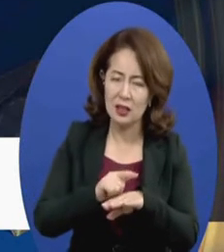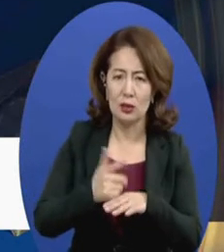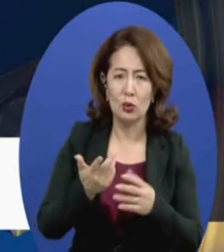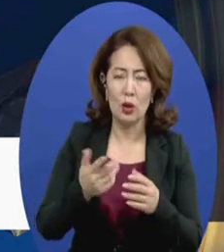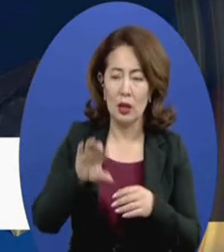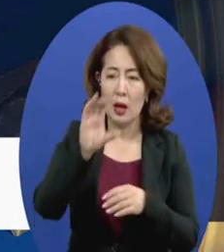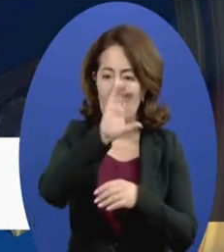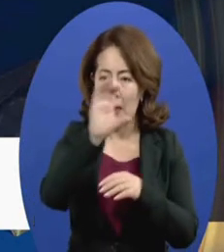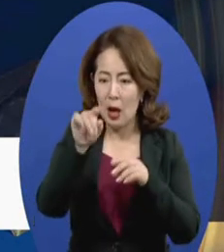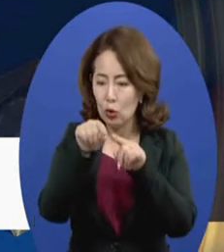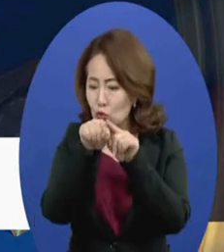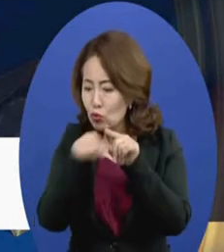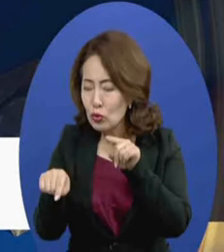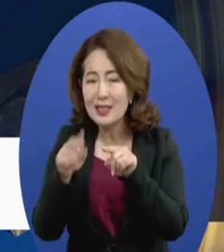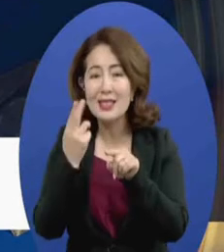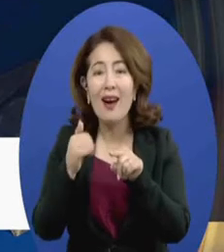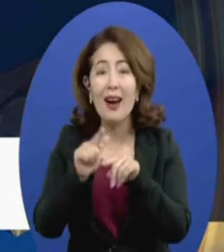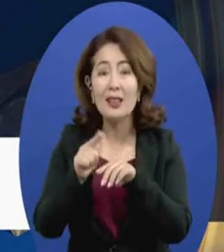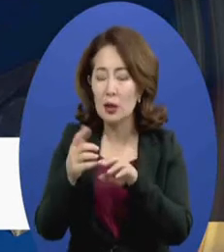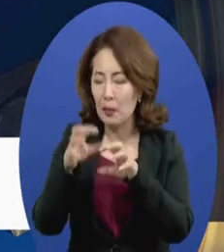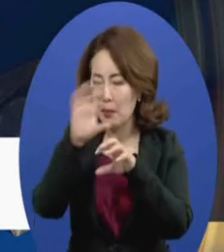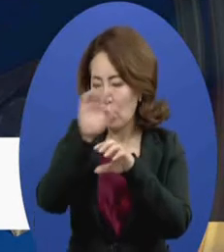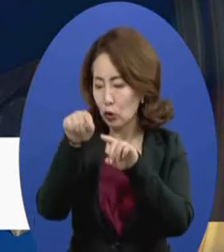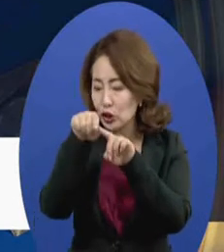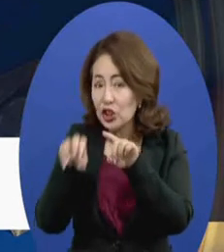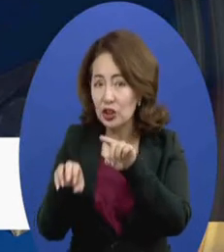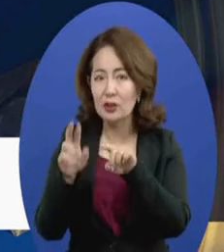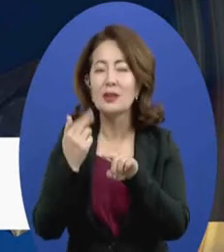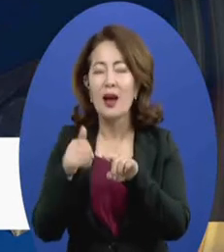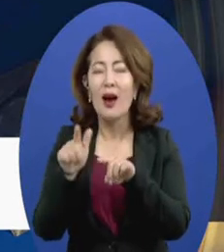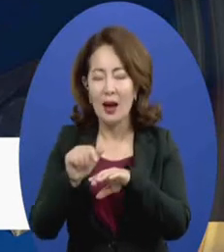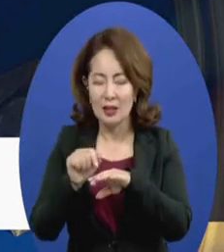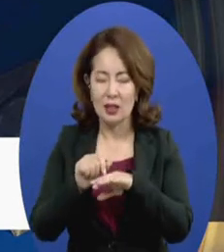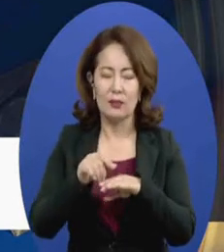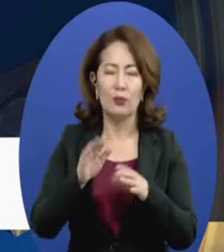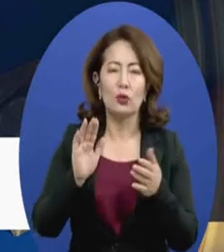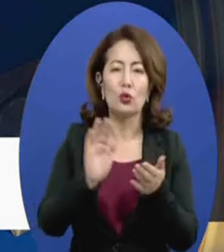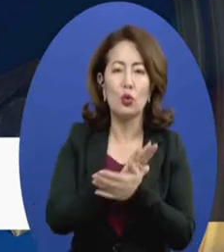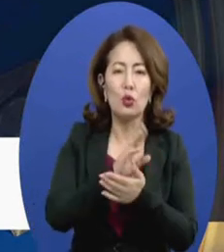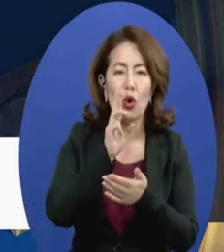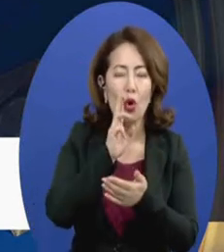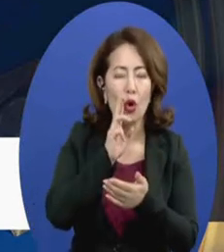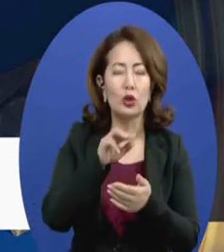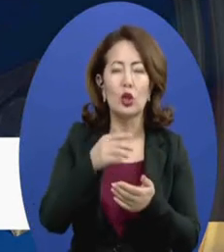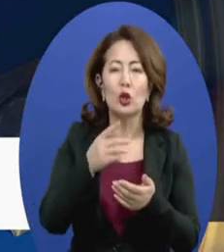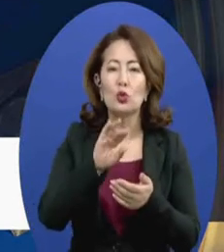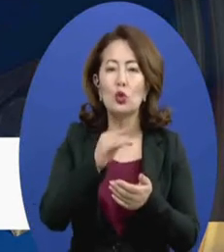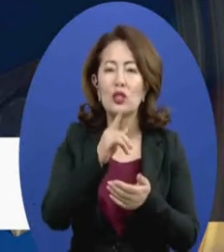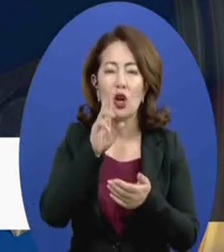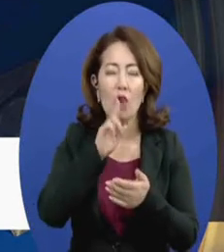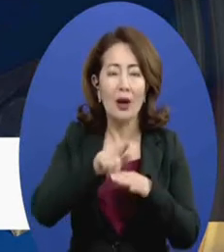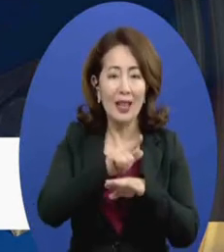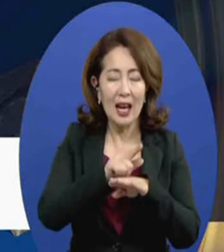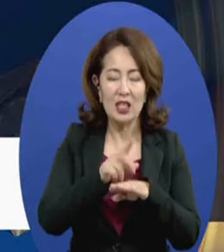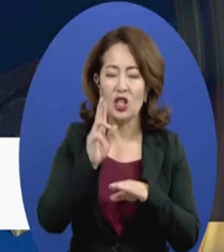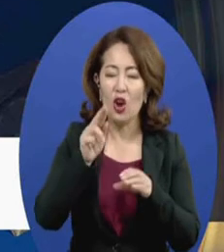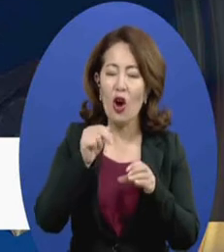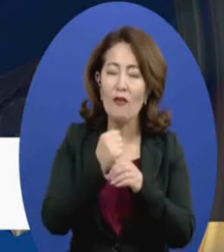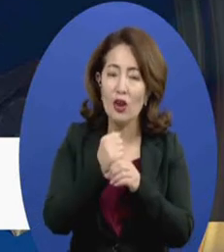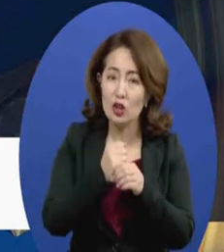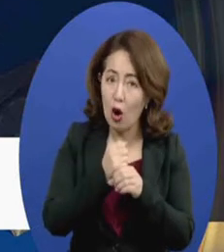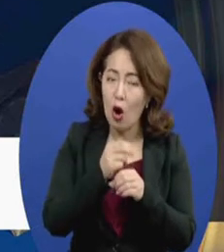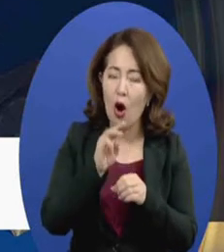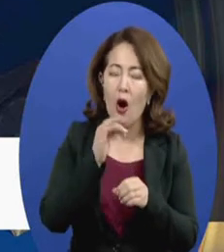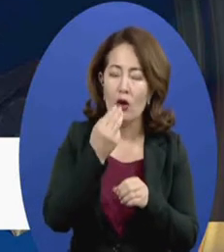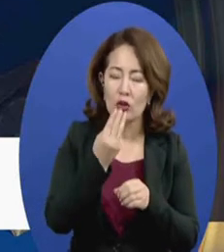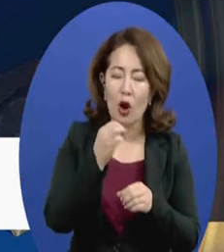дэргэдэх юм цайны газрууд. За 8-р нуулын дөрвөн үйлчлэгээний болон сүлжээ хоолны газар, хөргөлтийн хоол, кафе шоп, за ховд захиалга, засвар